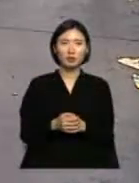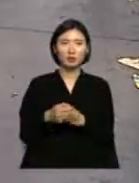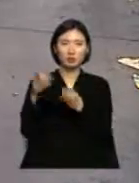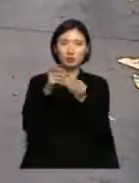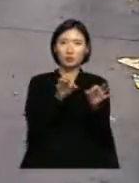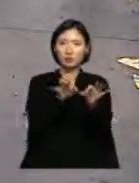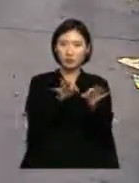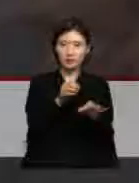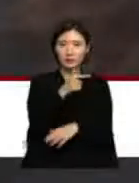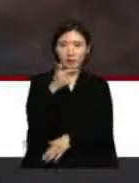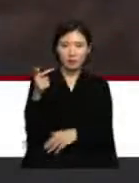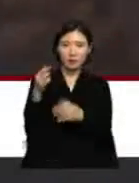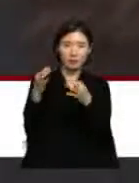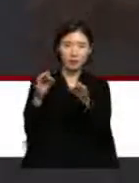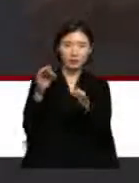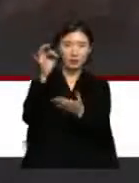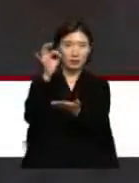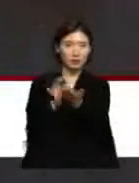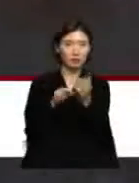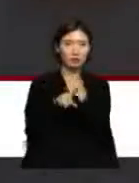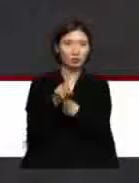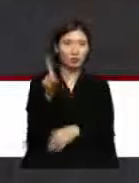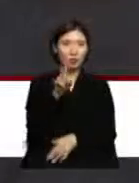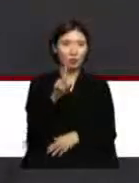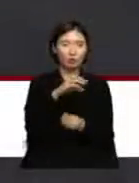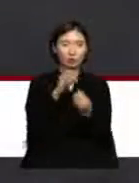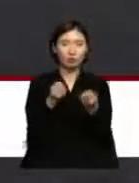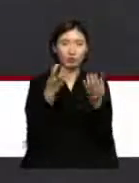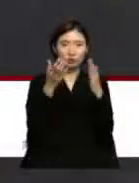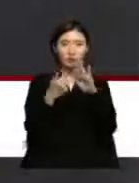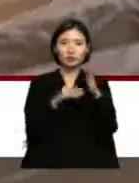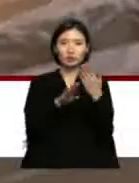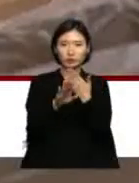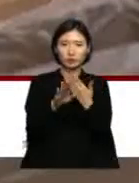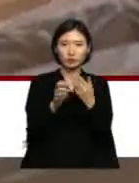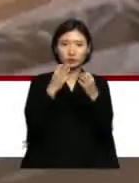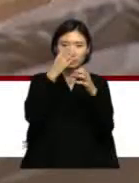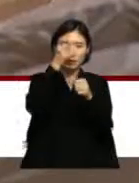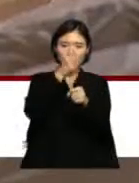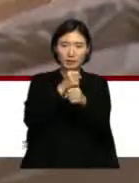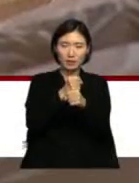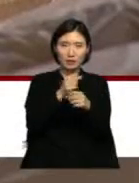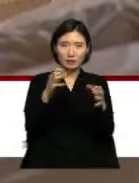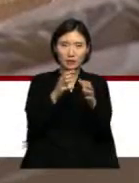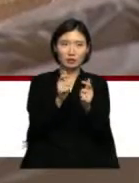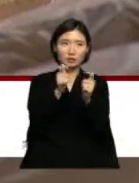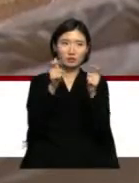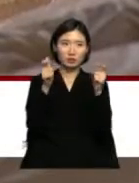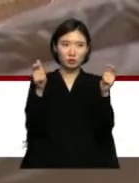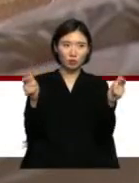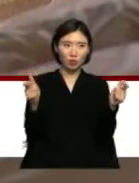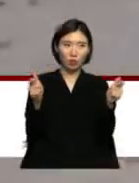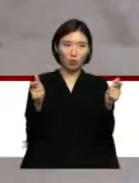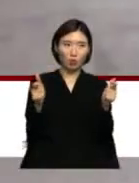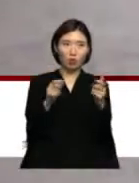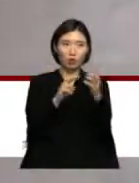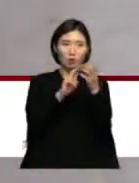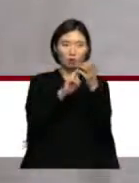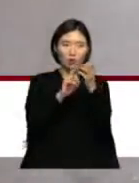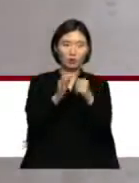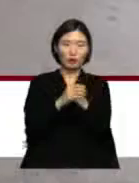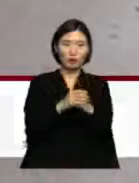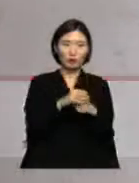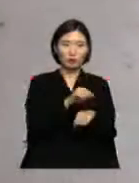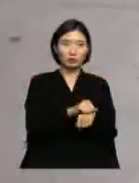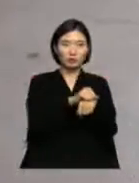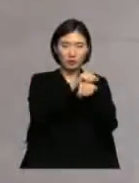재래시장이 대형마트에 비해 가격이 싼 이유는 추석 전후로 생산량이 늘고 정부 비축 물량 방출로 인해 물량 수급이 원활해지면서